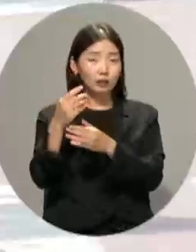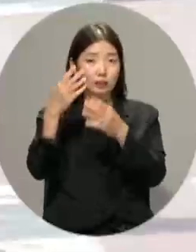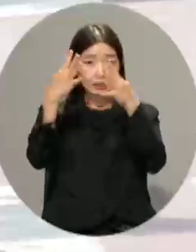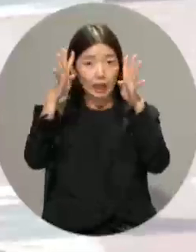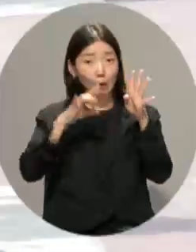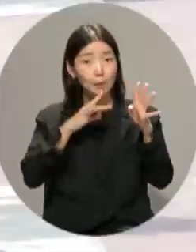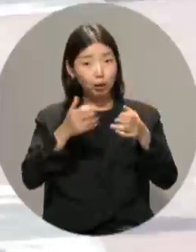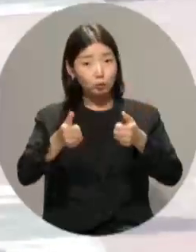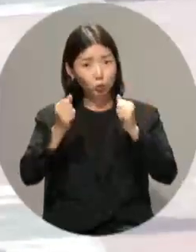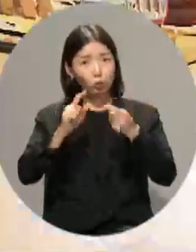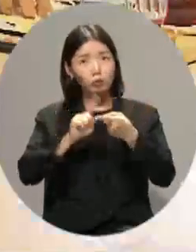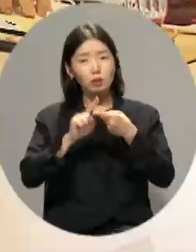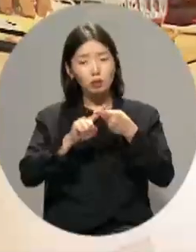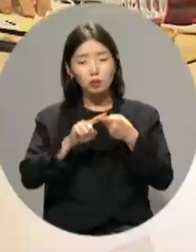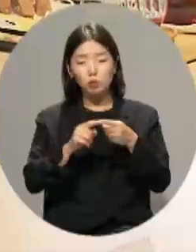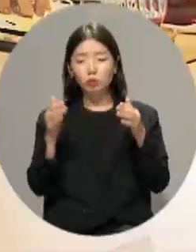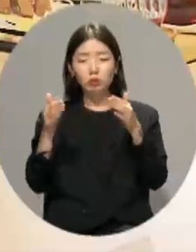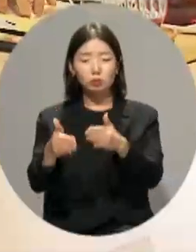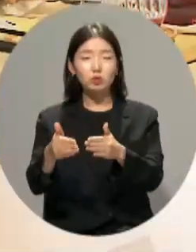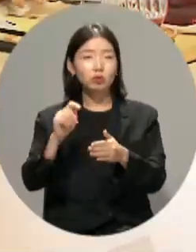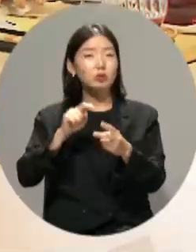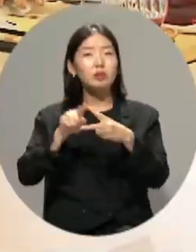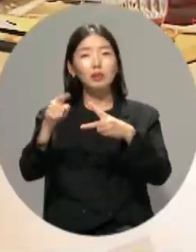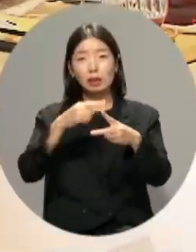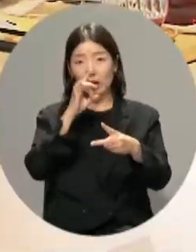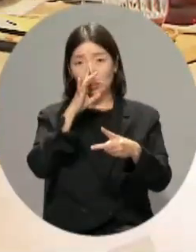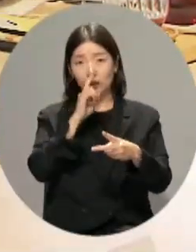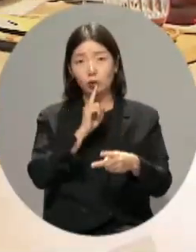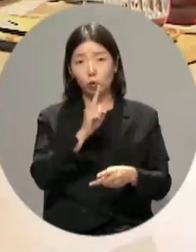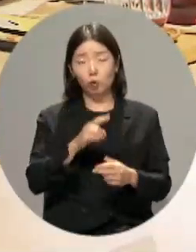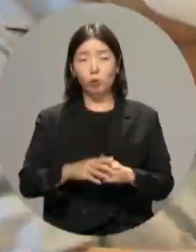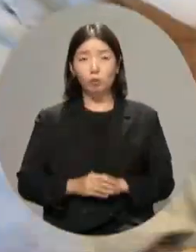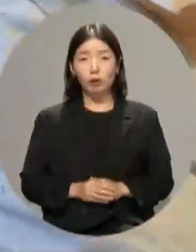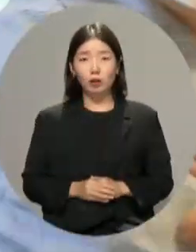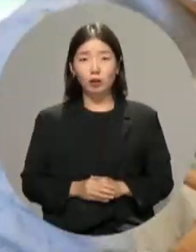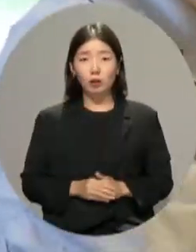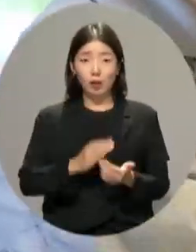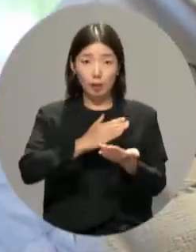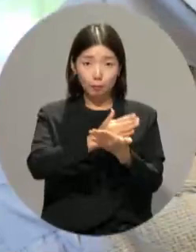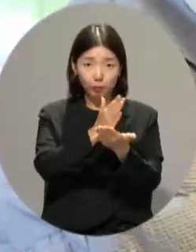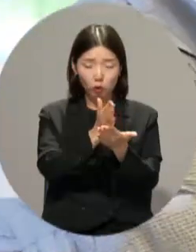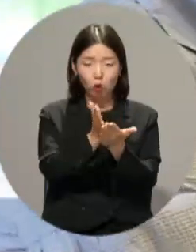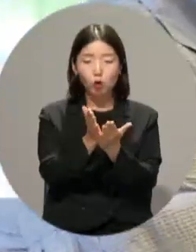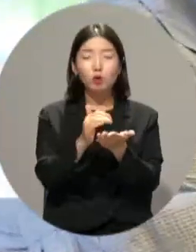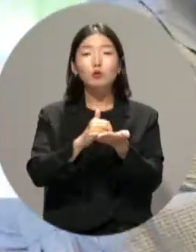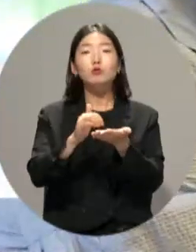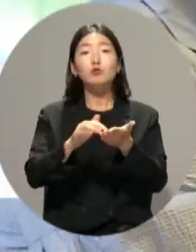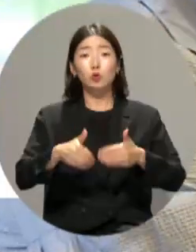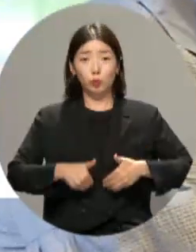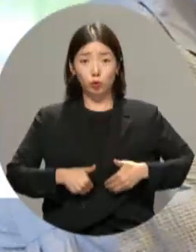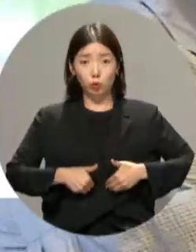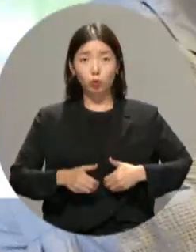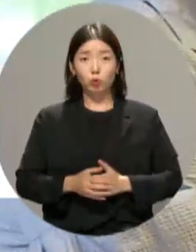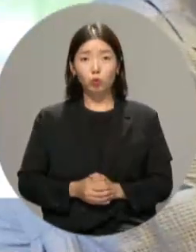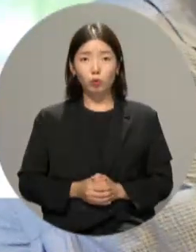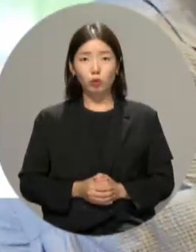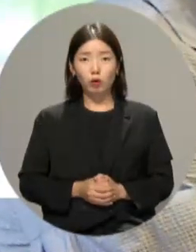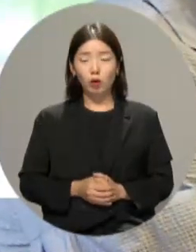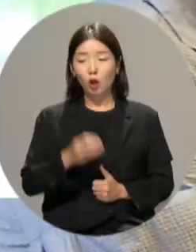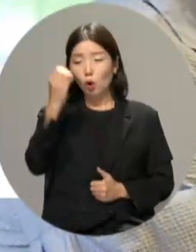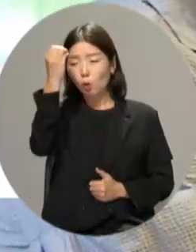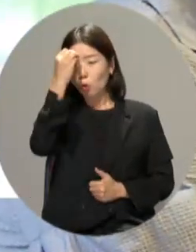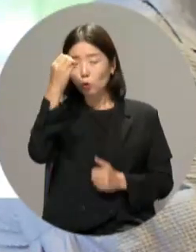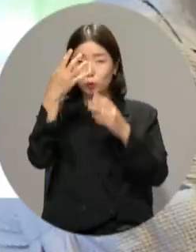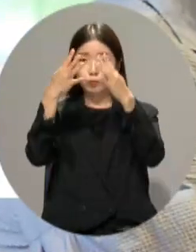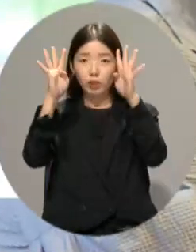양성에만 몰두하는 게 이해되지 않는다는 주장도 나왔습니다. 그 여러 계층의 인력이 필요한 것이지 고급 인력,